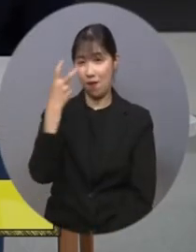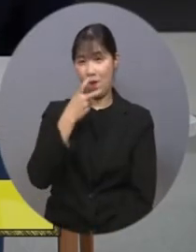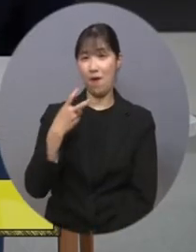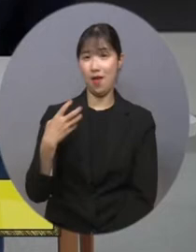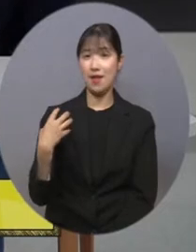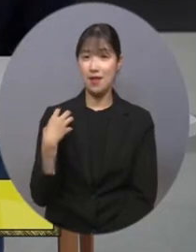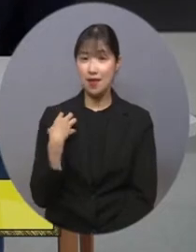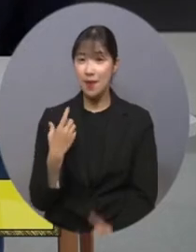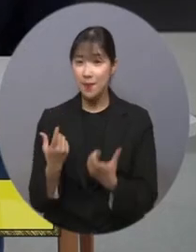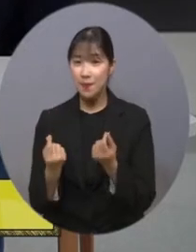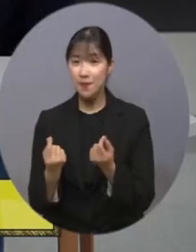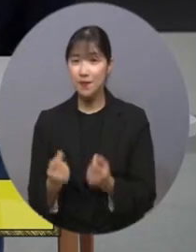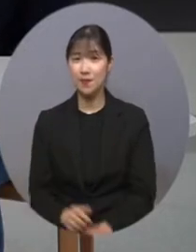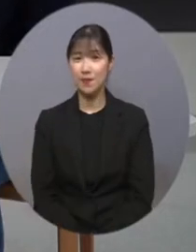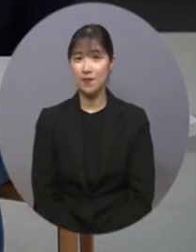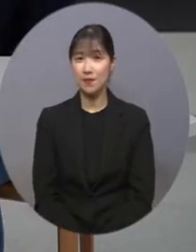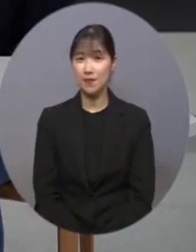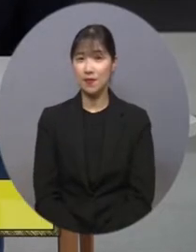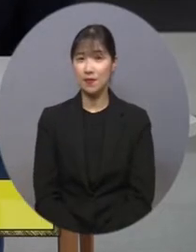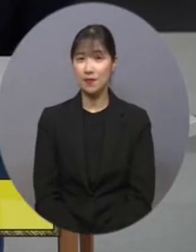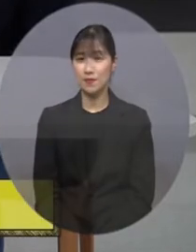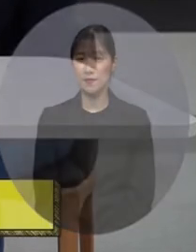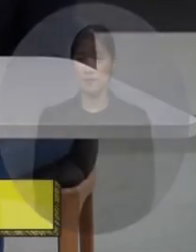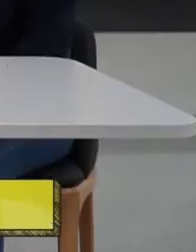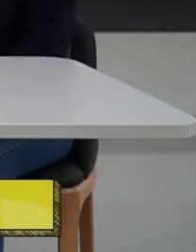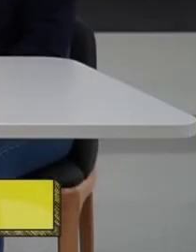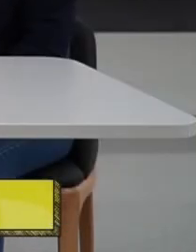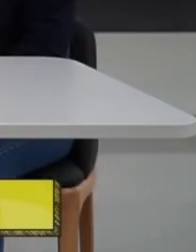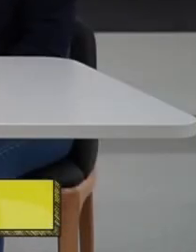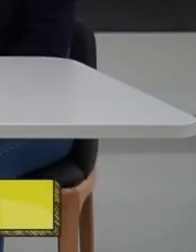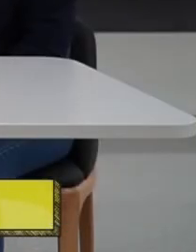관리하시는 일을 하고 계시는 건가요?